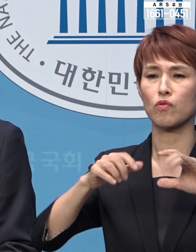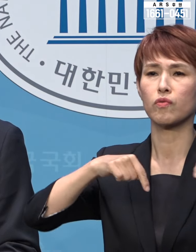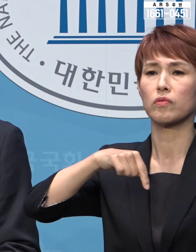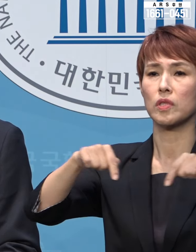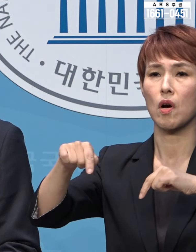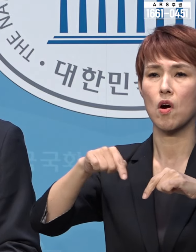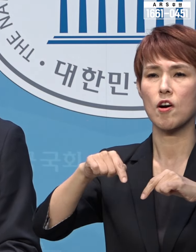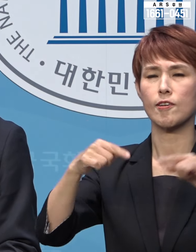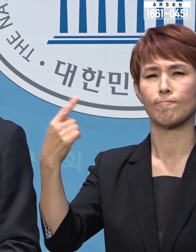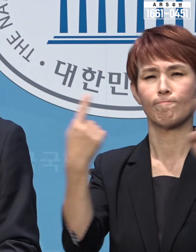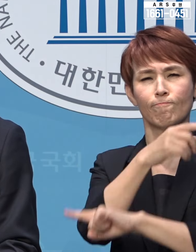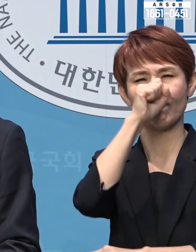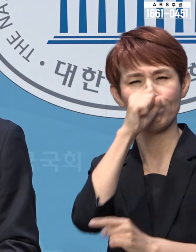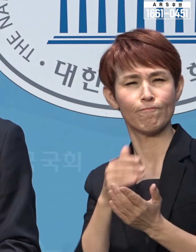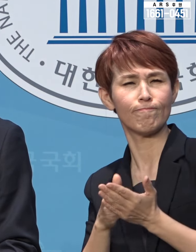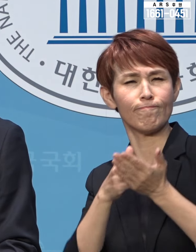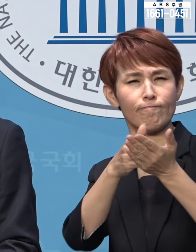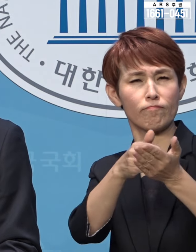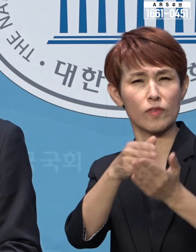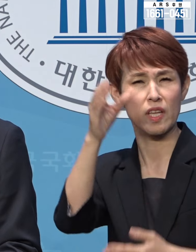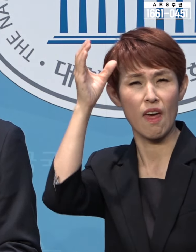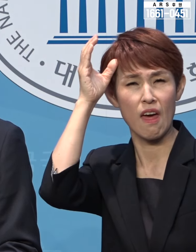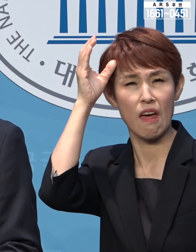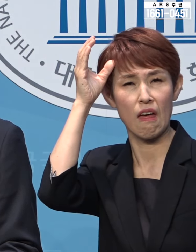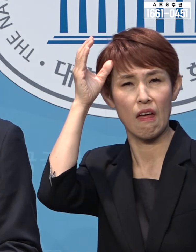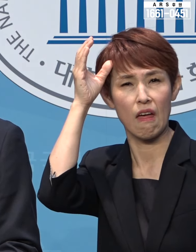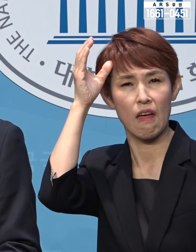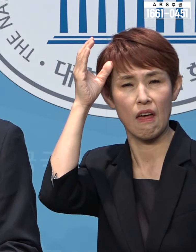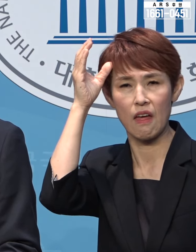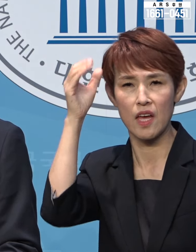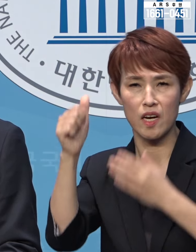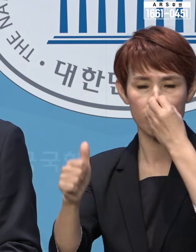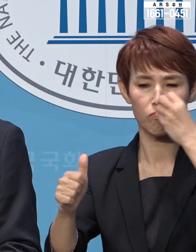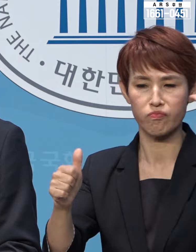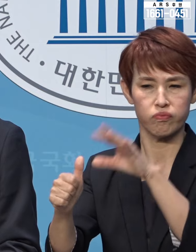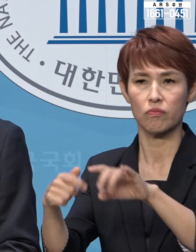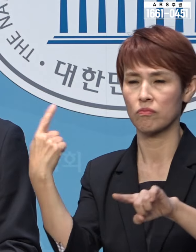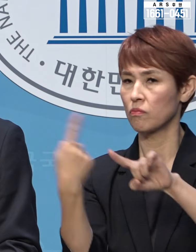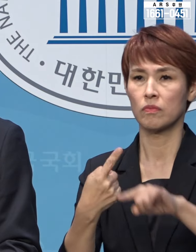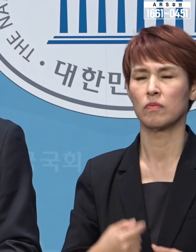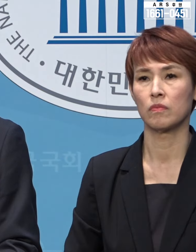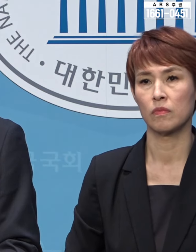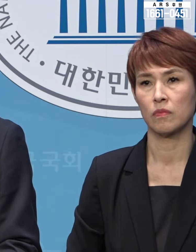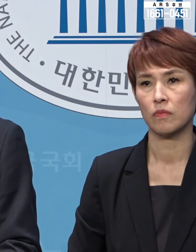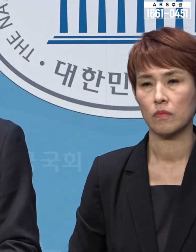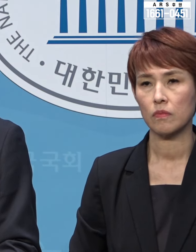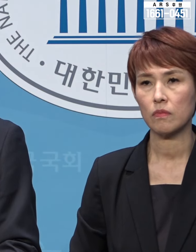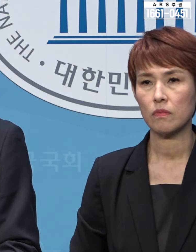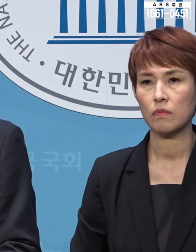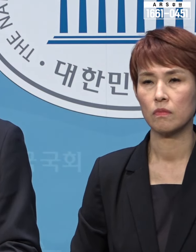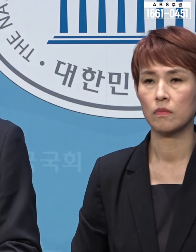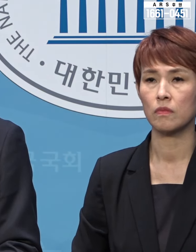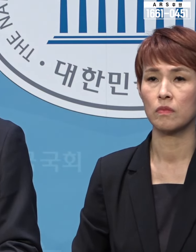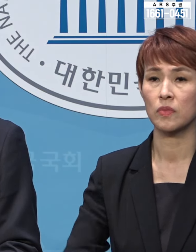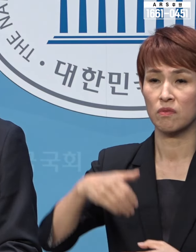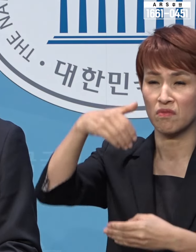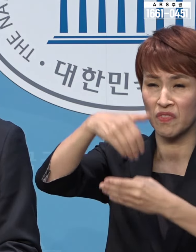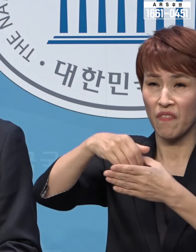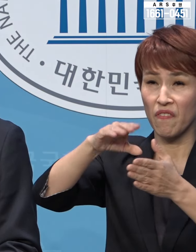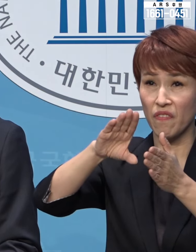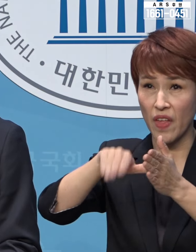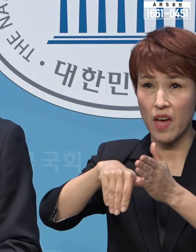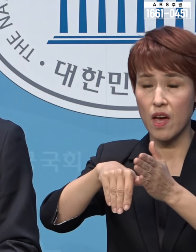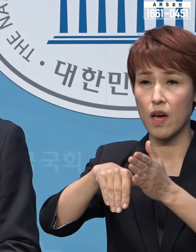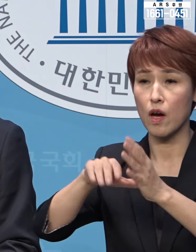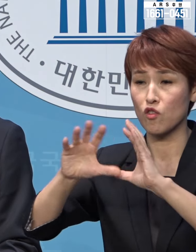세신을 발했던 우리 국민의 기대를 철저히 져버렸습니다 총선을 통해 민심의